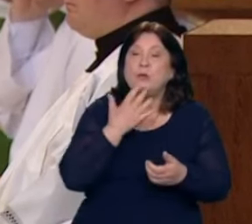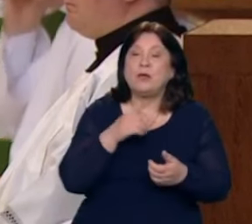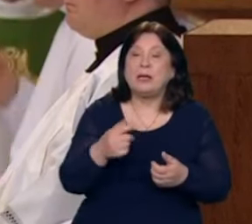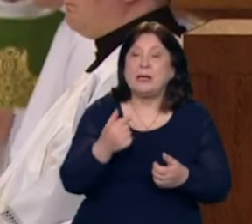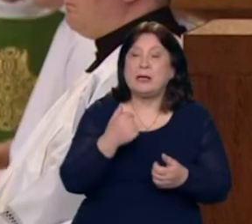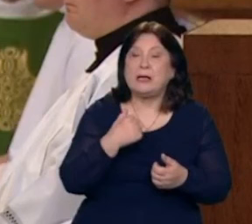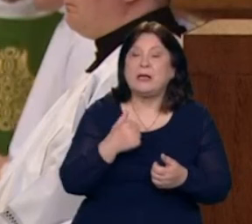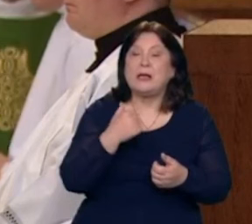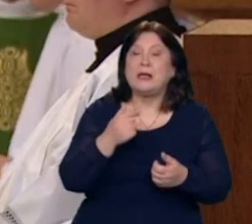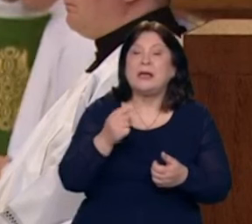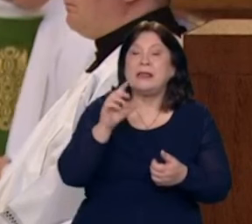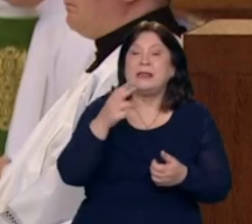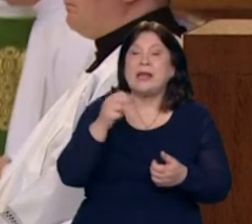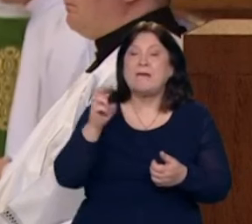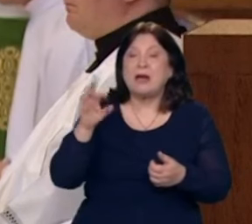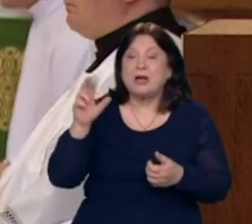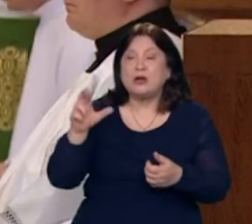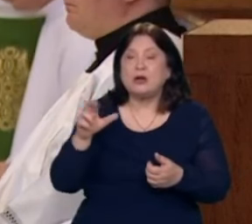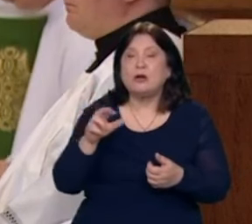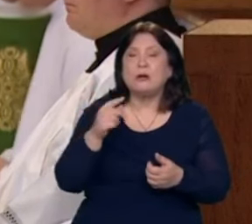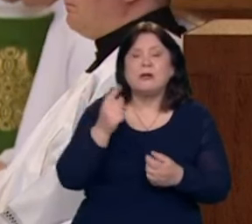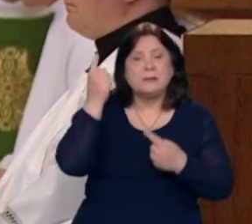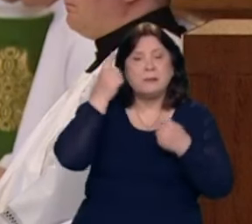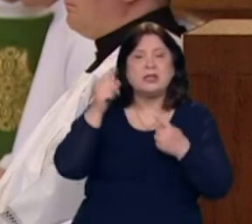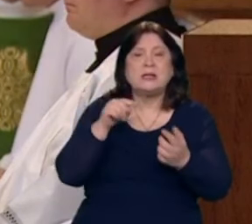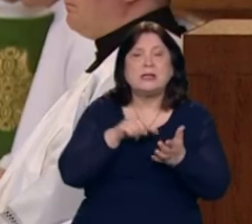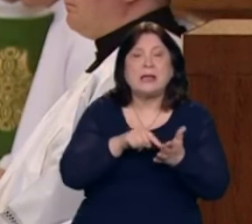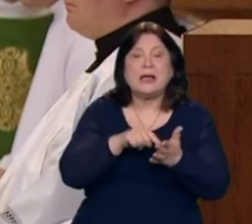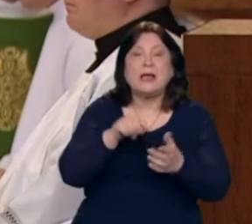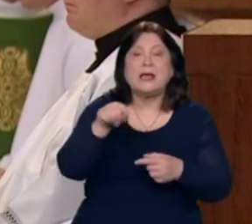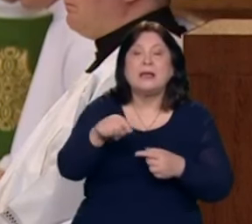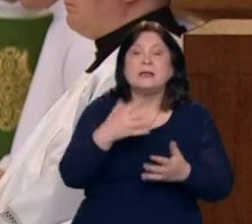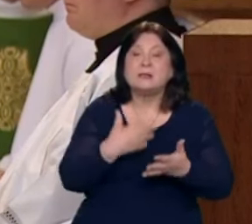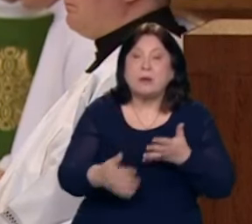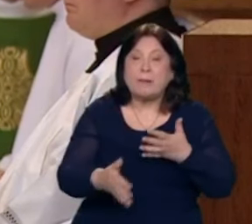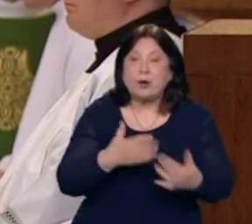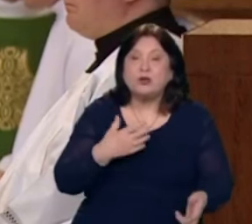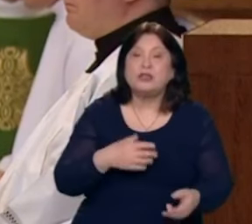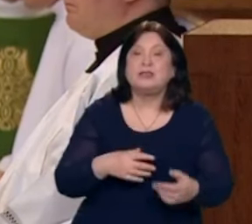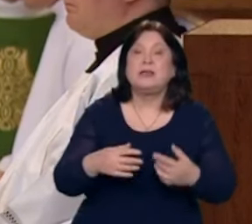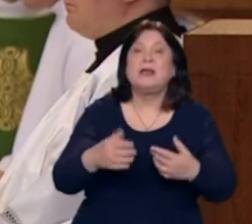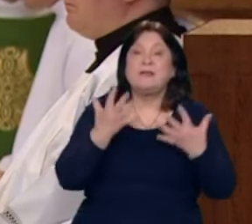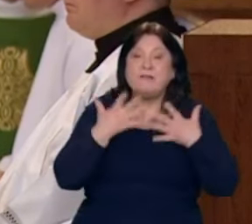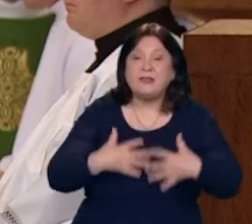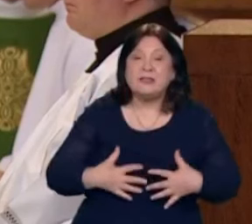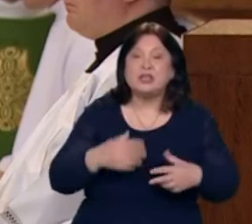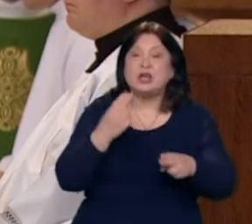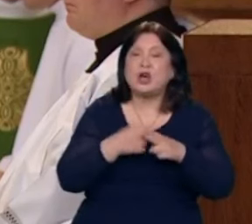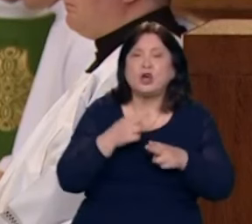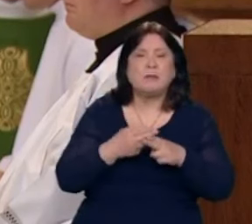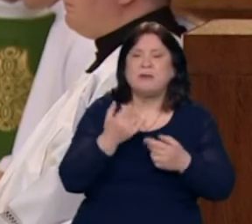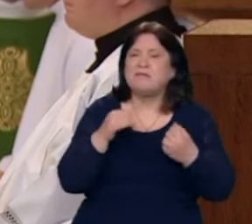Interpretuj je w ten sposób że słabości fizyczne choroby są